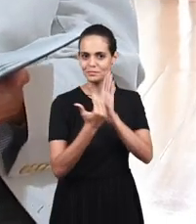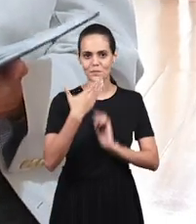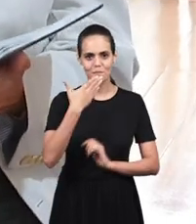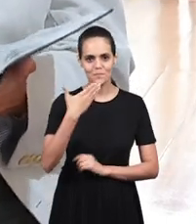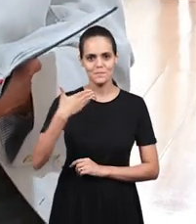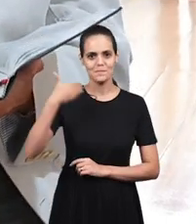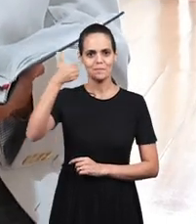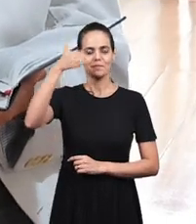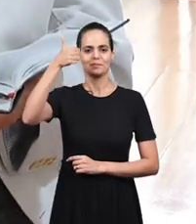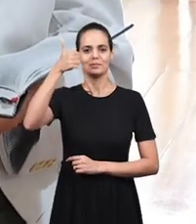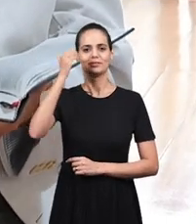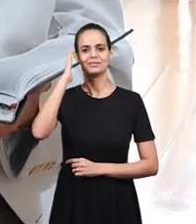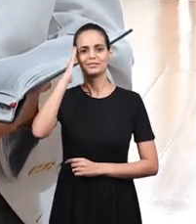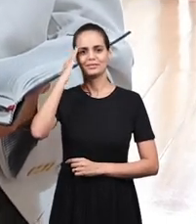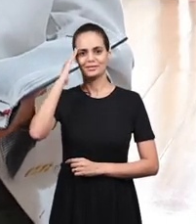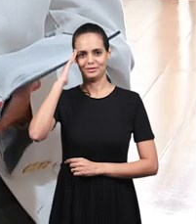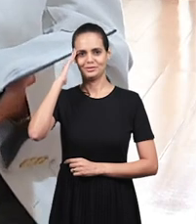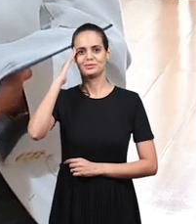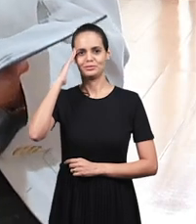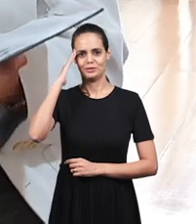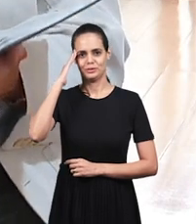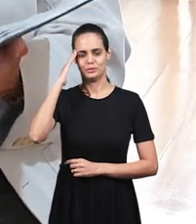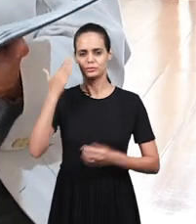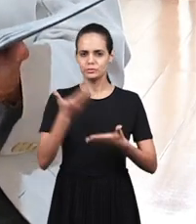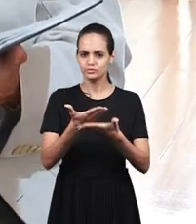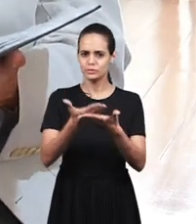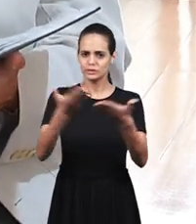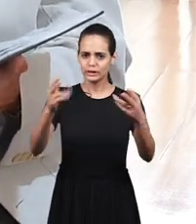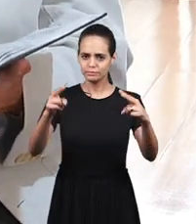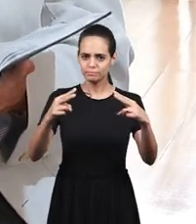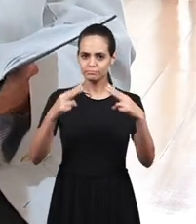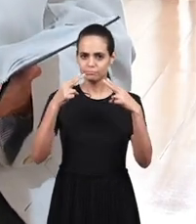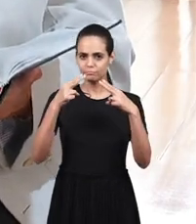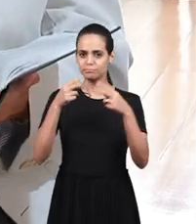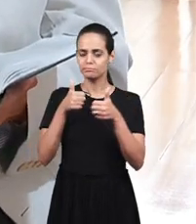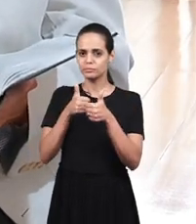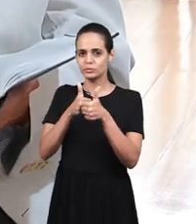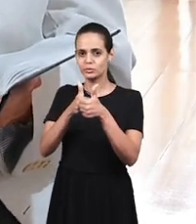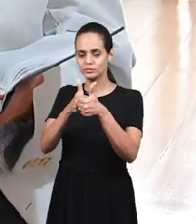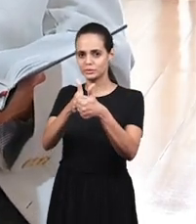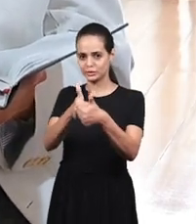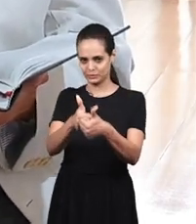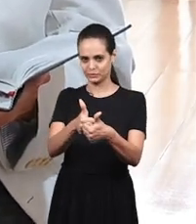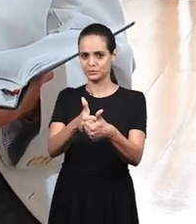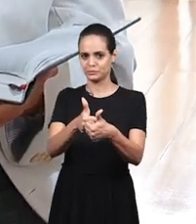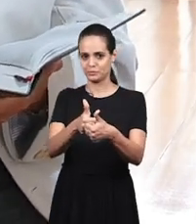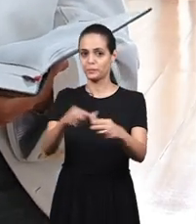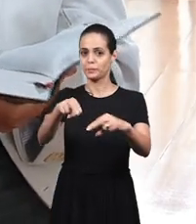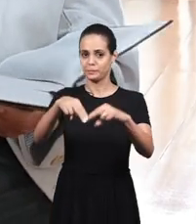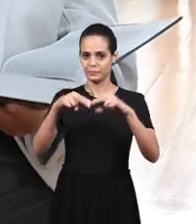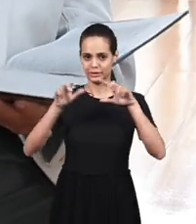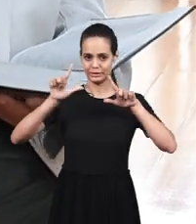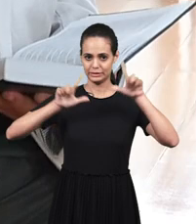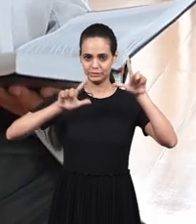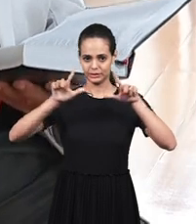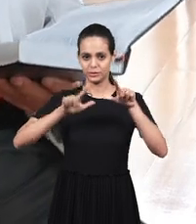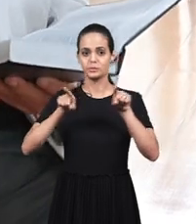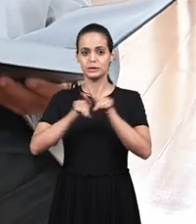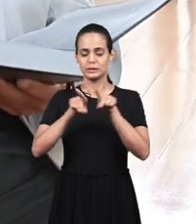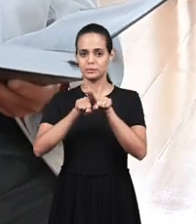рассмотрено на наших программах для лучшего понимания всех тех, кто смотрит нас